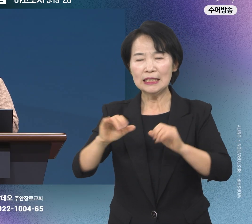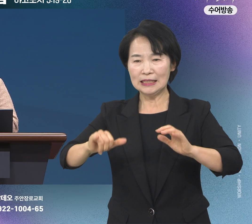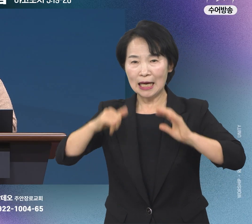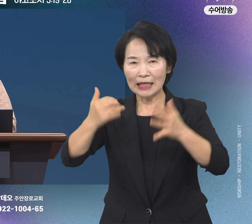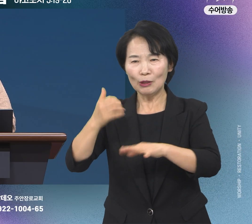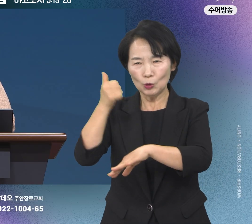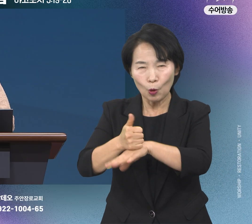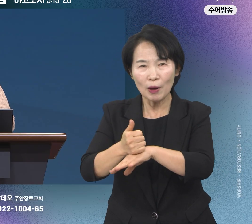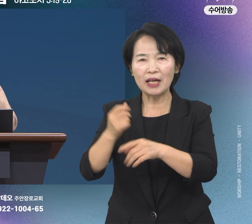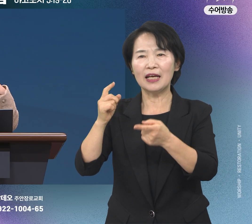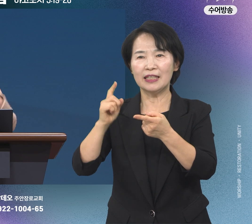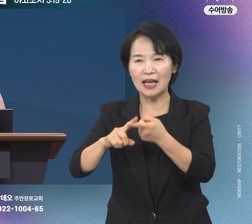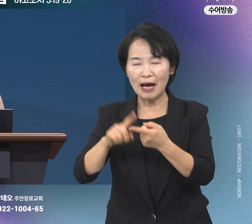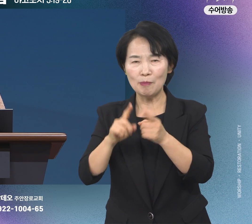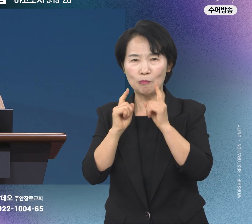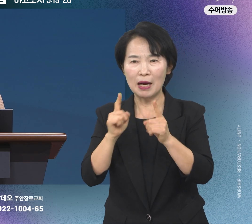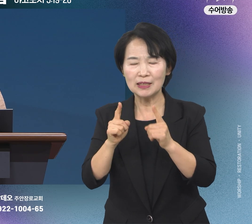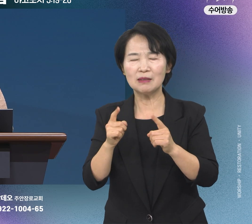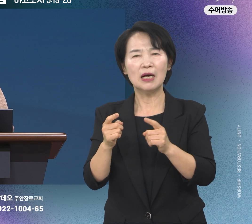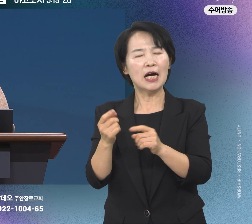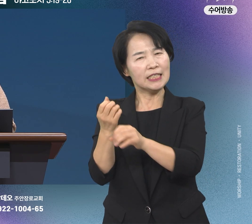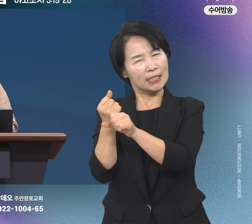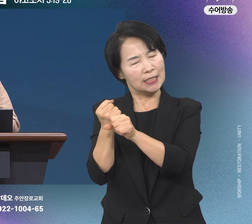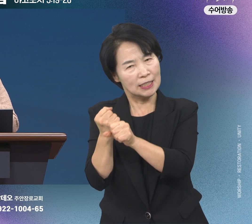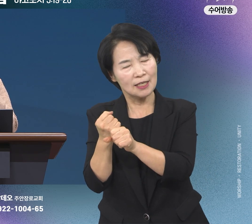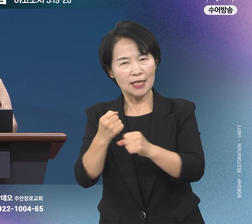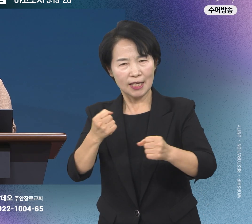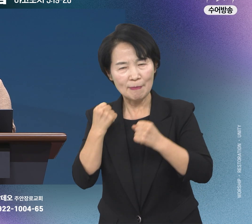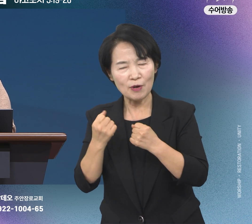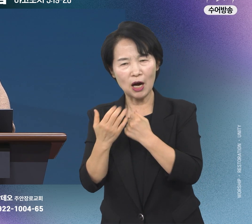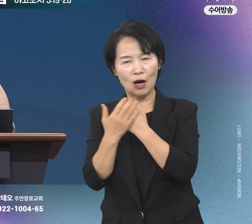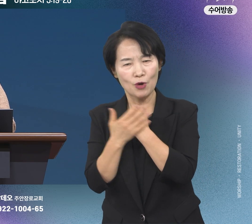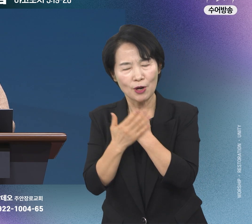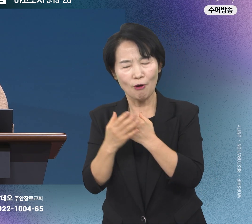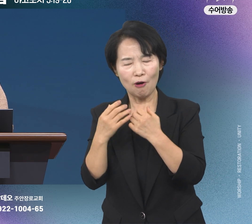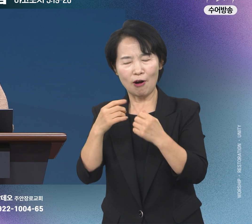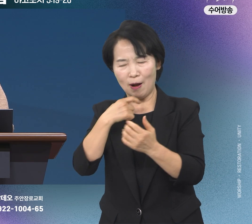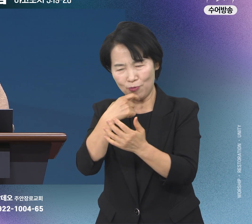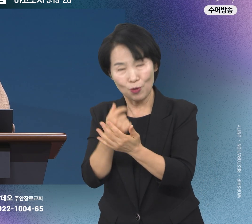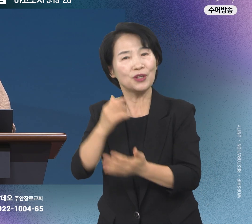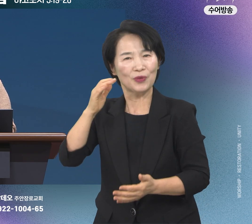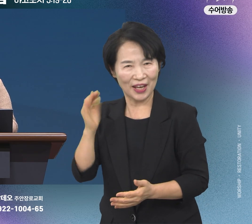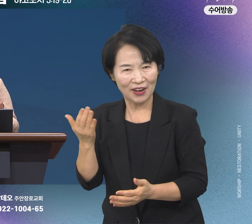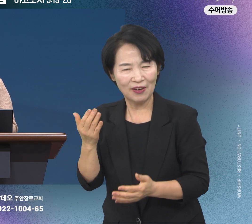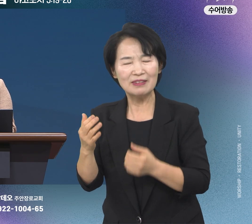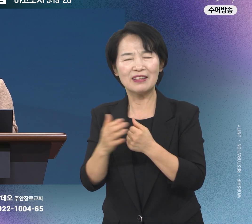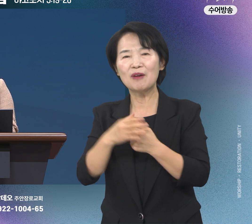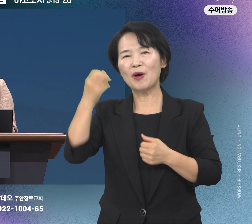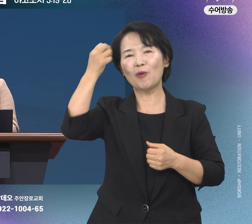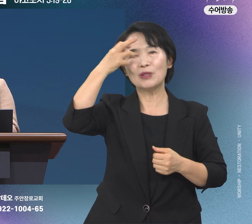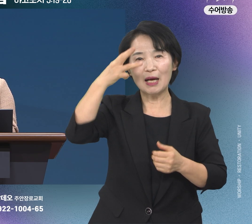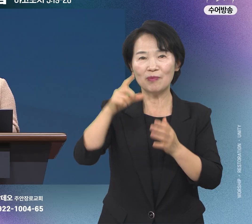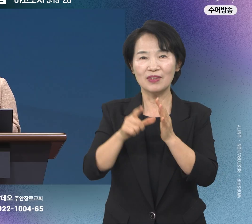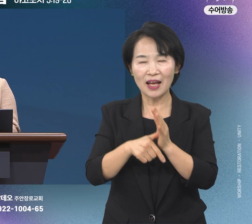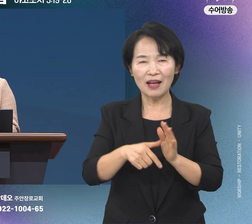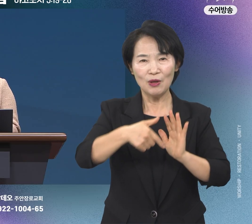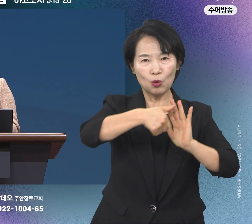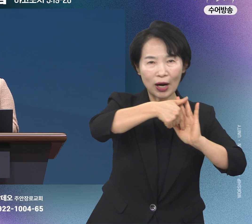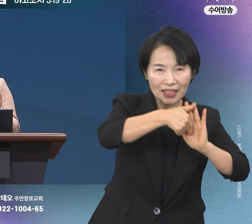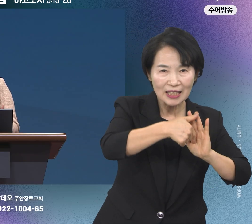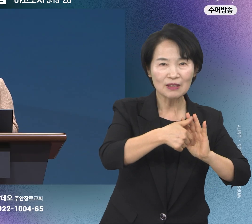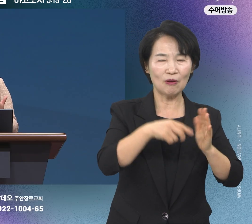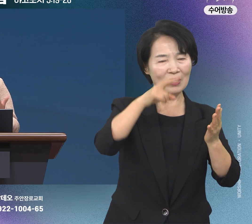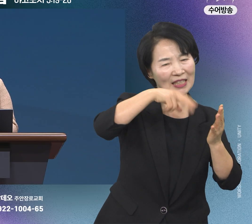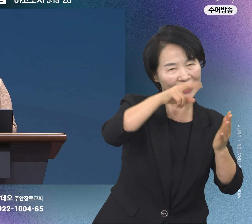저에게 너무나도 위로와 감동이 되는 거예요. 그래서 고등학교 3학년 때 그리고 입시 생활을 하면서 요한계시록과 마태복음